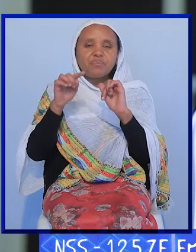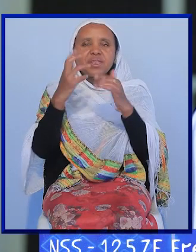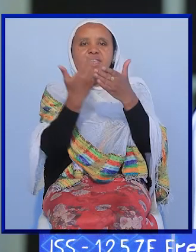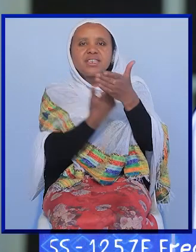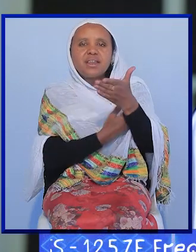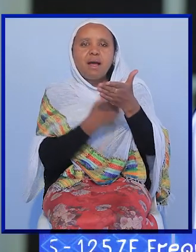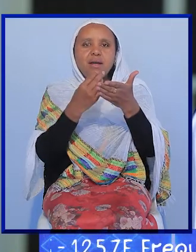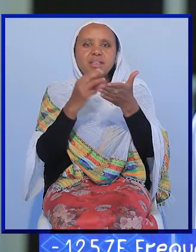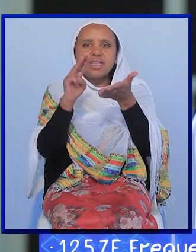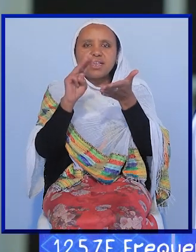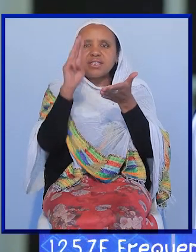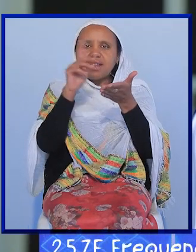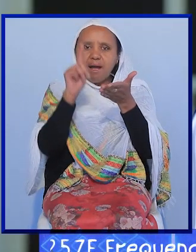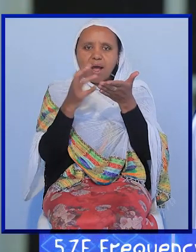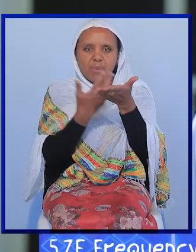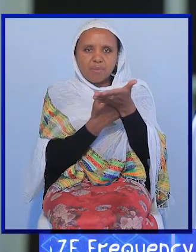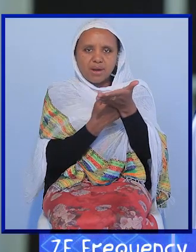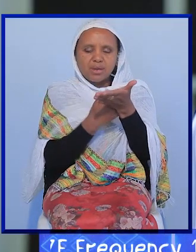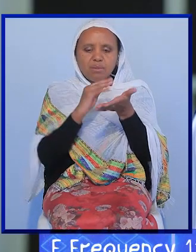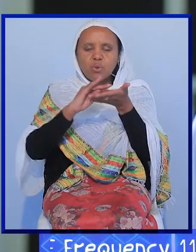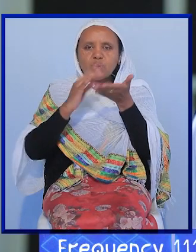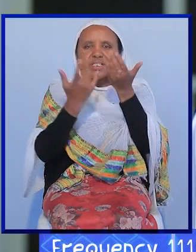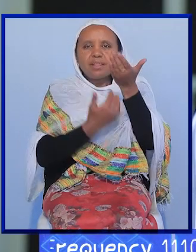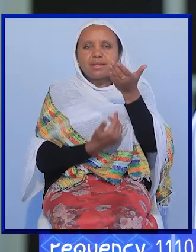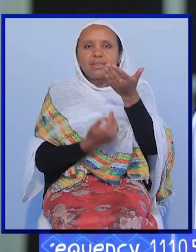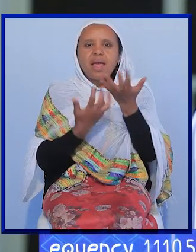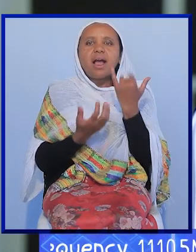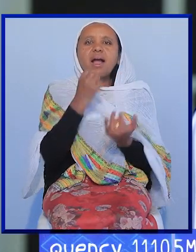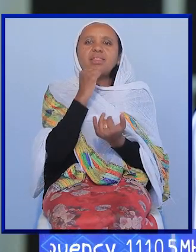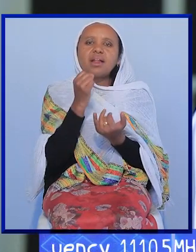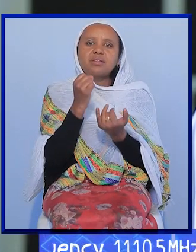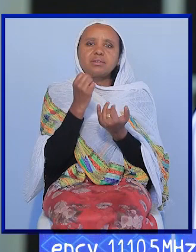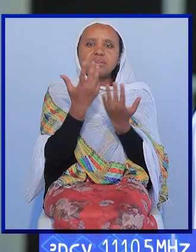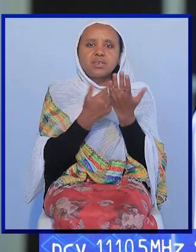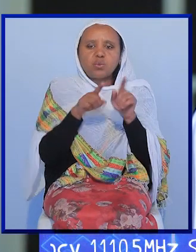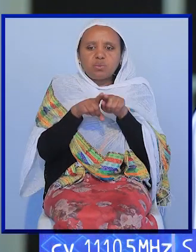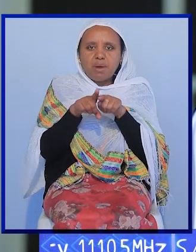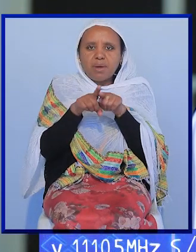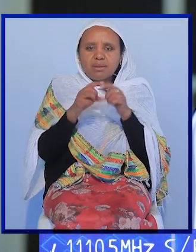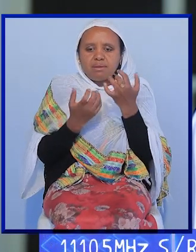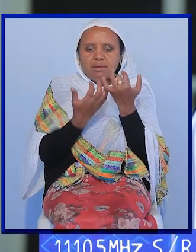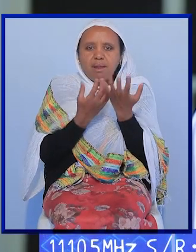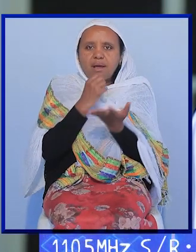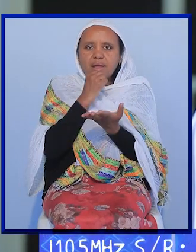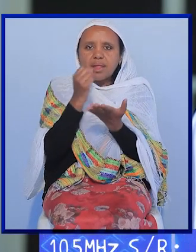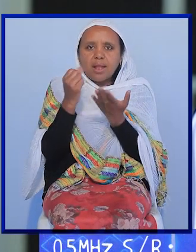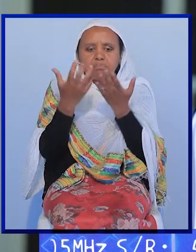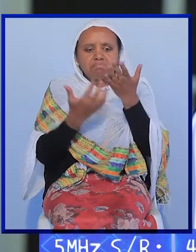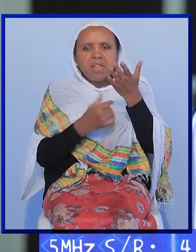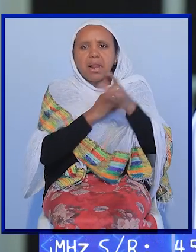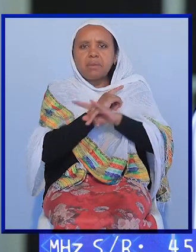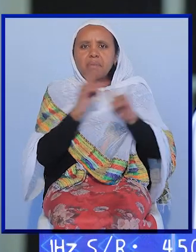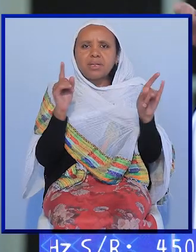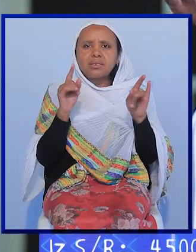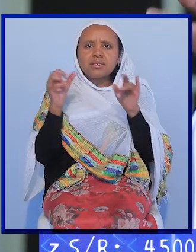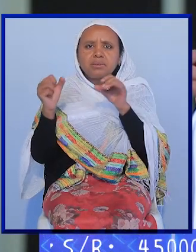ሐመልማል እንላታለን። የመለኮት እሳት ያላቃጠላት በእውነት እሳቱ የተስማማ ያላቃጠላት ያለበለባት